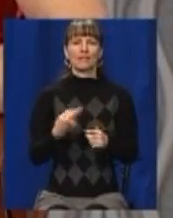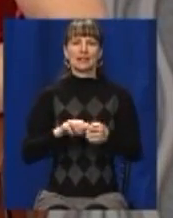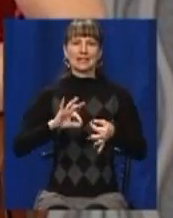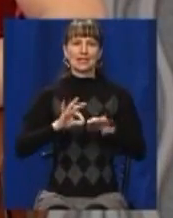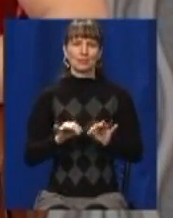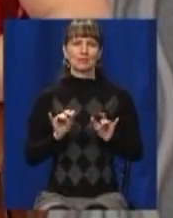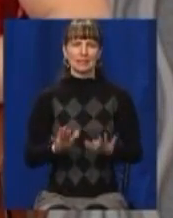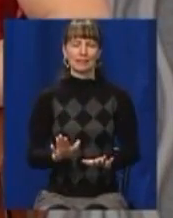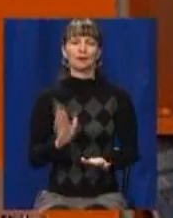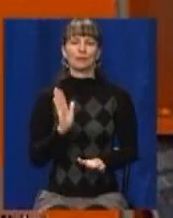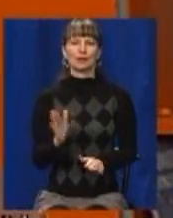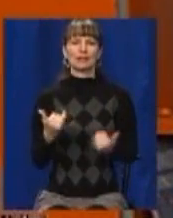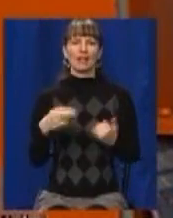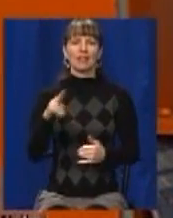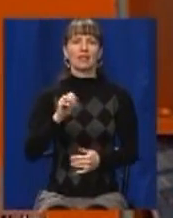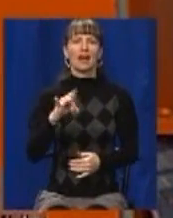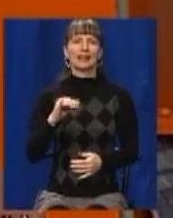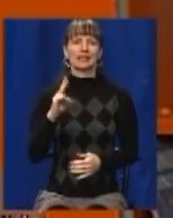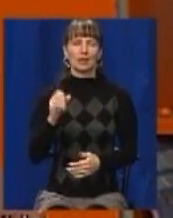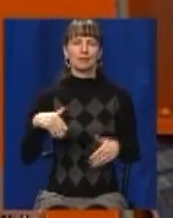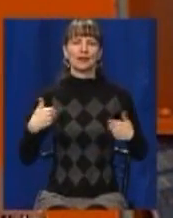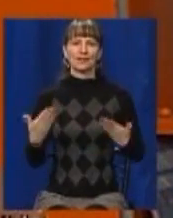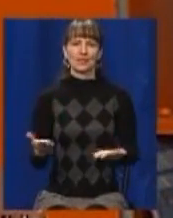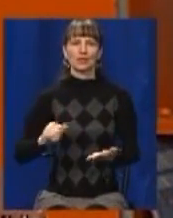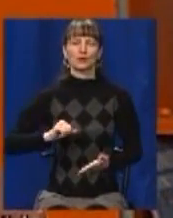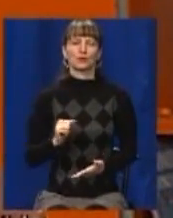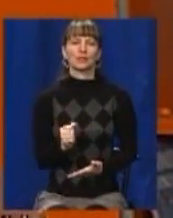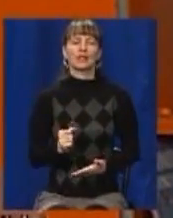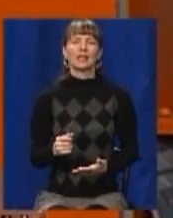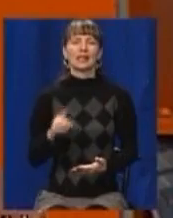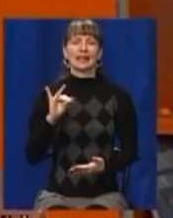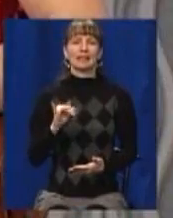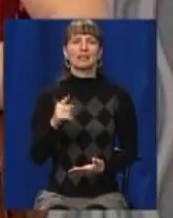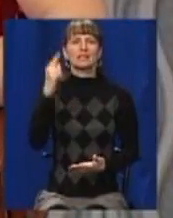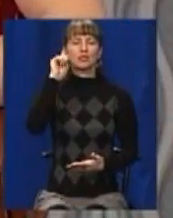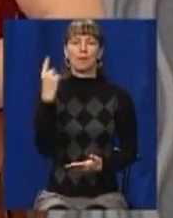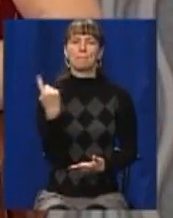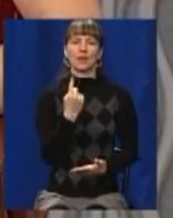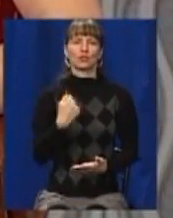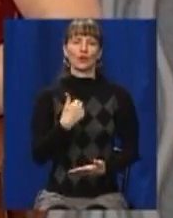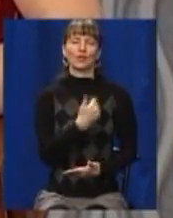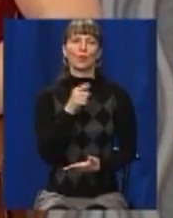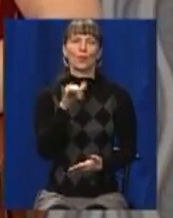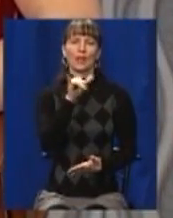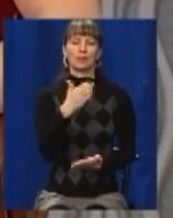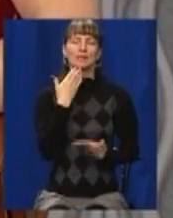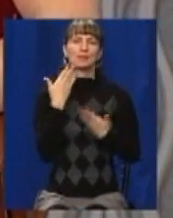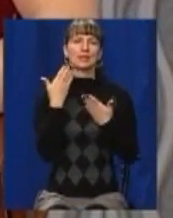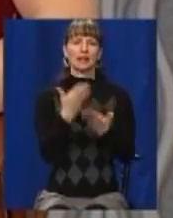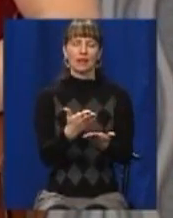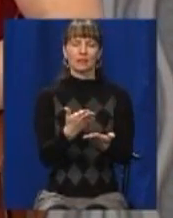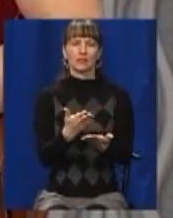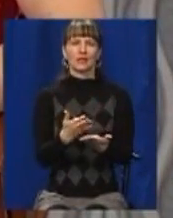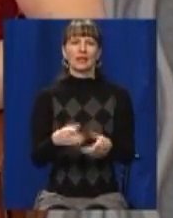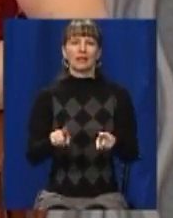почесній місії мені сьогодні буде Даринка. Привіт. Привіт, друзі. І ти знаєш, от найперше, що я хотів би в тебе запитати, взагалі, от